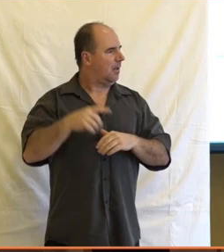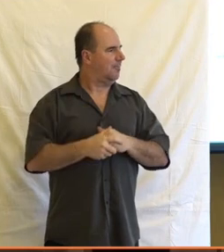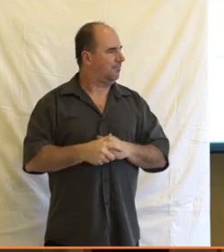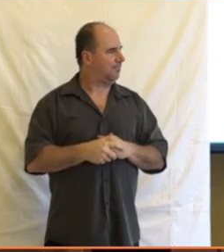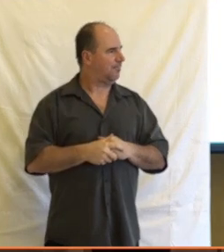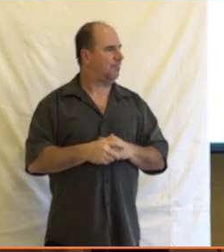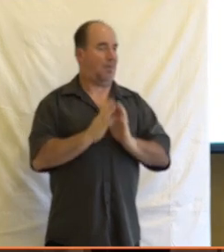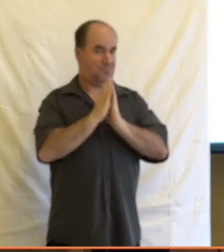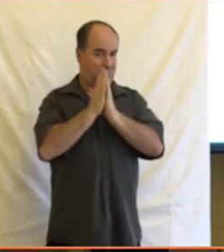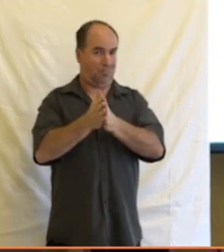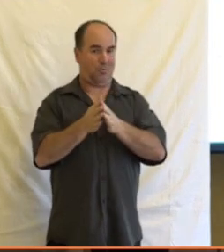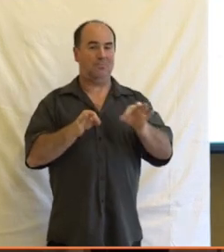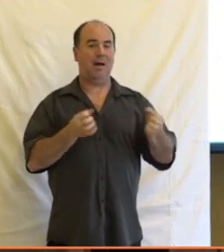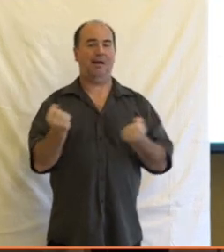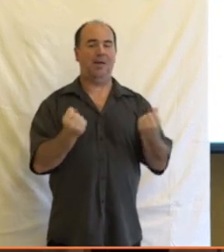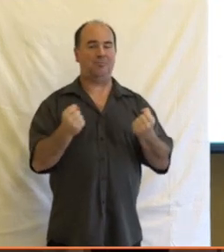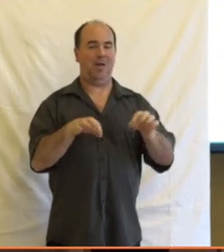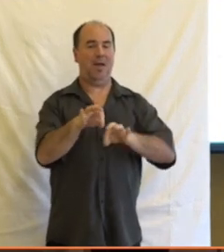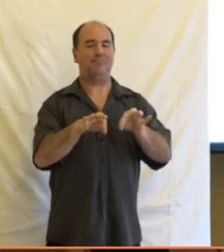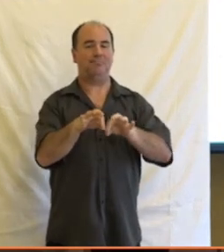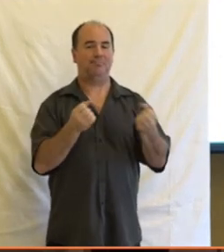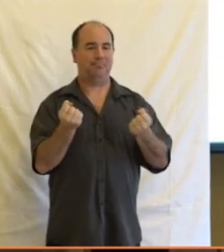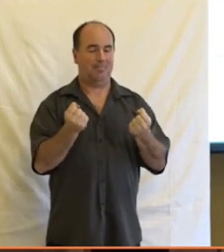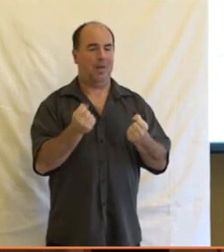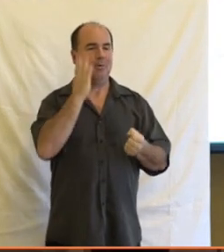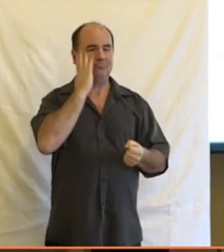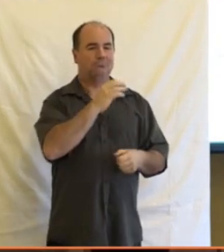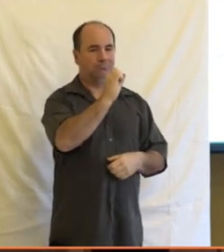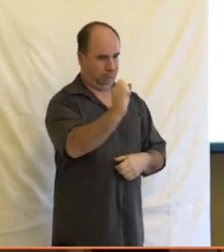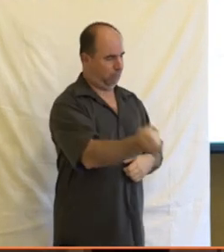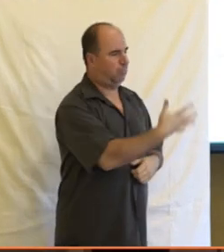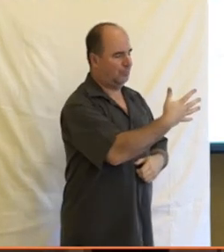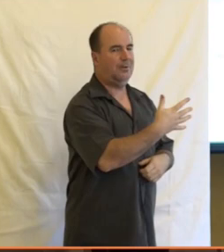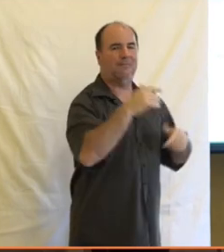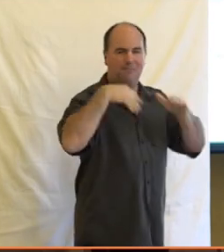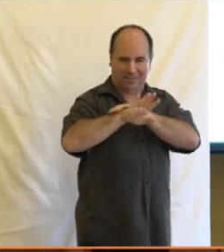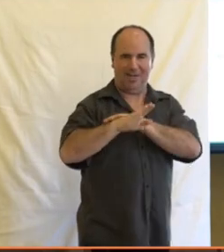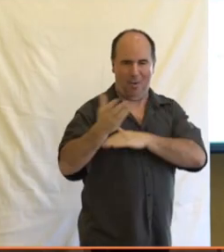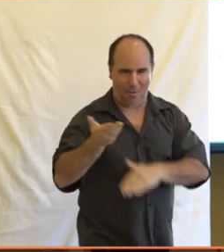požádám režii, jestli nám může pustit video, na které navážeme.